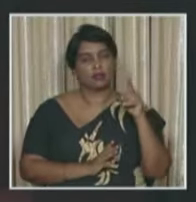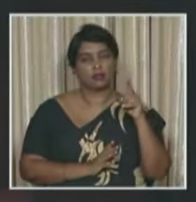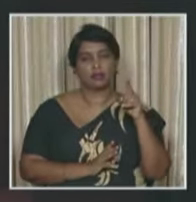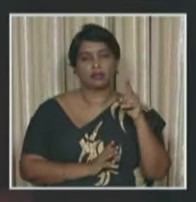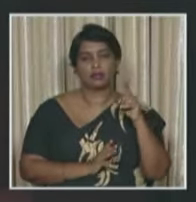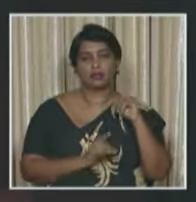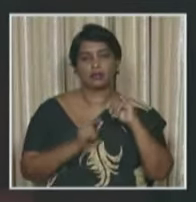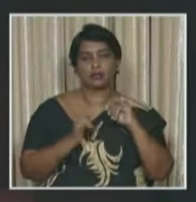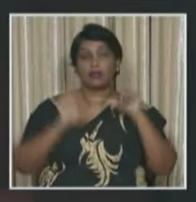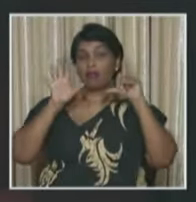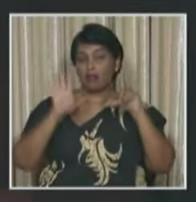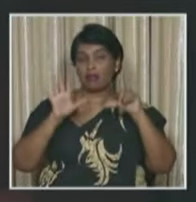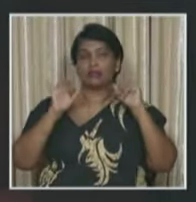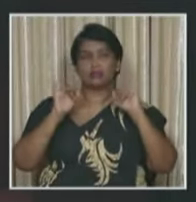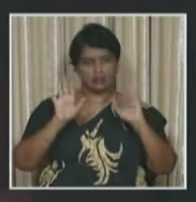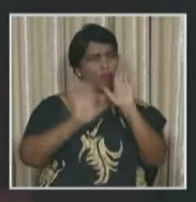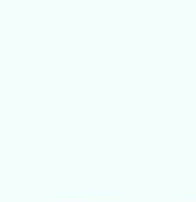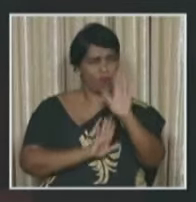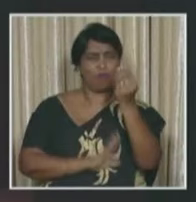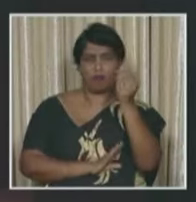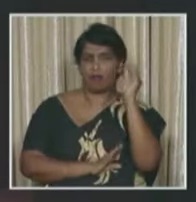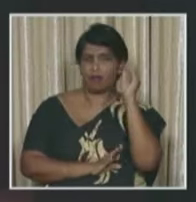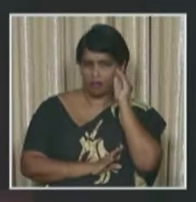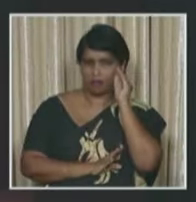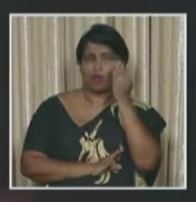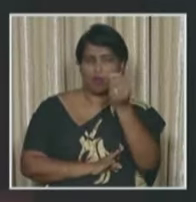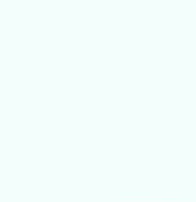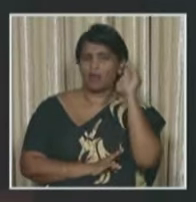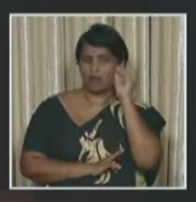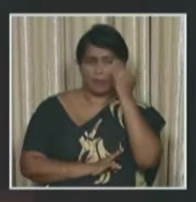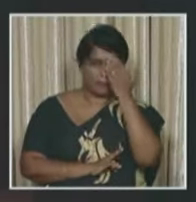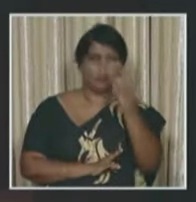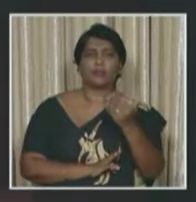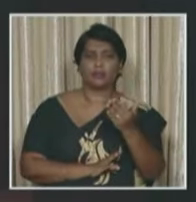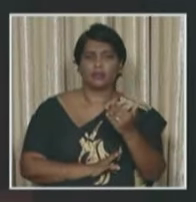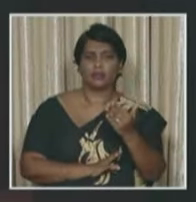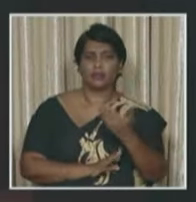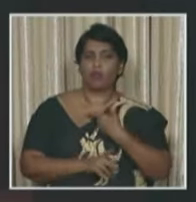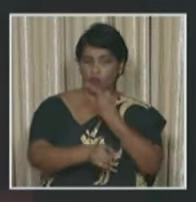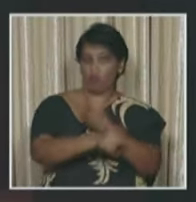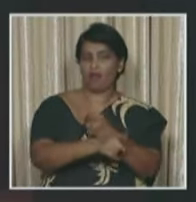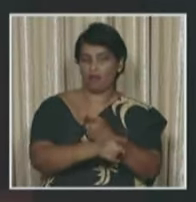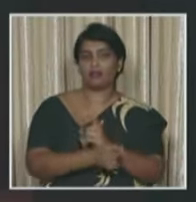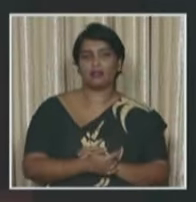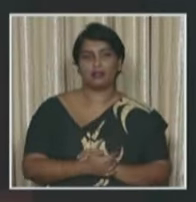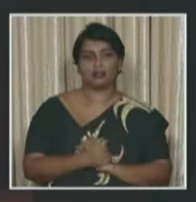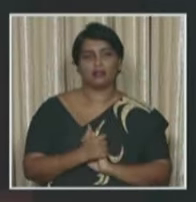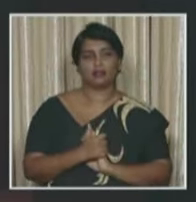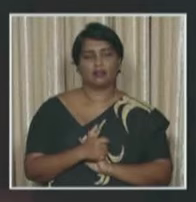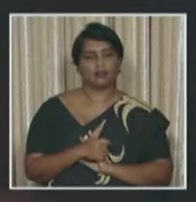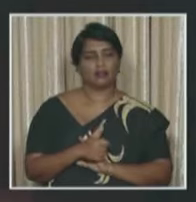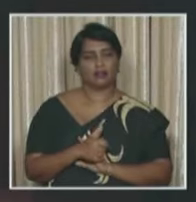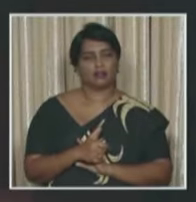එක, 7th fleet එක. නෑ නෑ පොඩක් අහගන්න, පොඩක් අහගන්න කරුණා කරලා. මම මේ උගන්වන්න හදන්නේ පොඩ්ඩක්. අපිට මේ මොහොතේ එකක්වත්